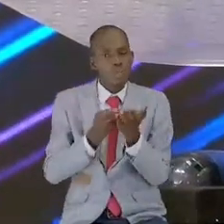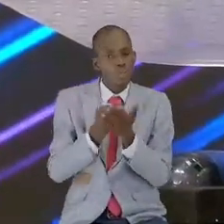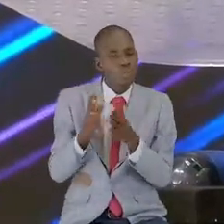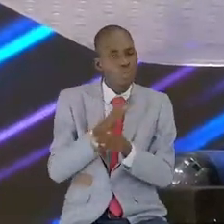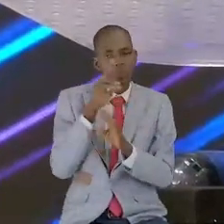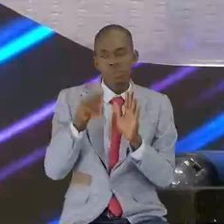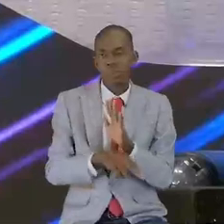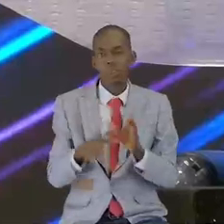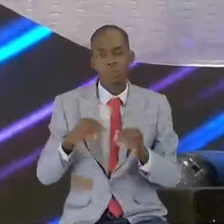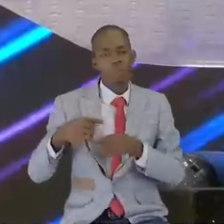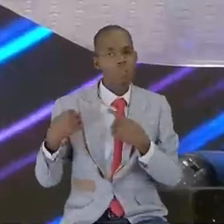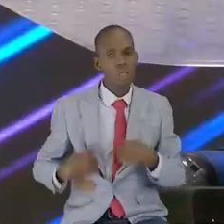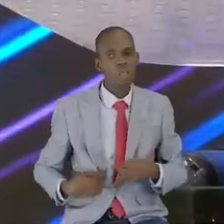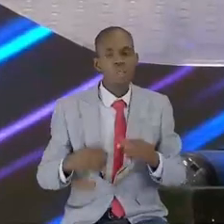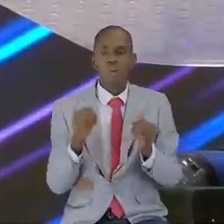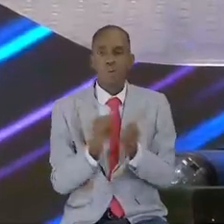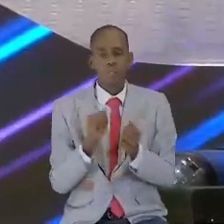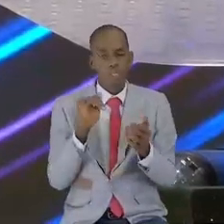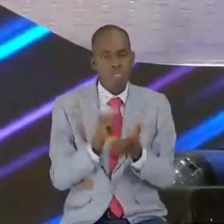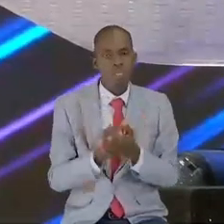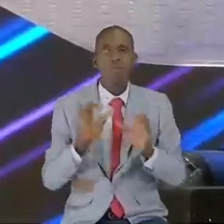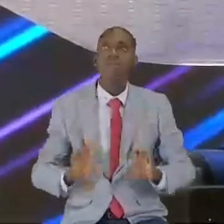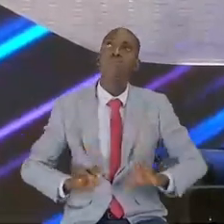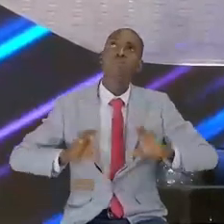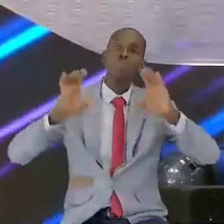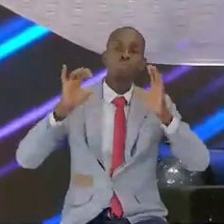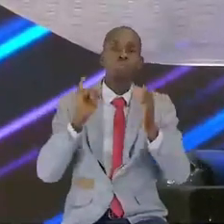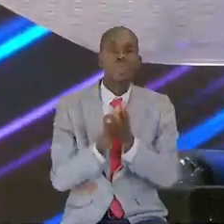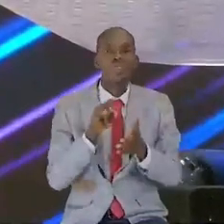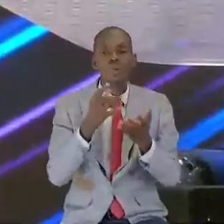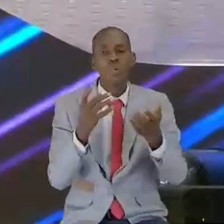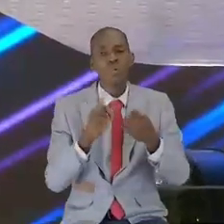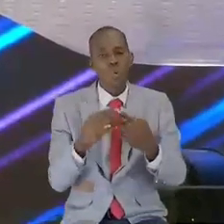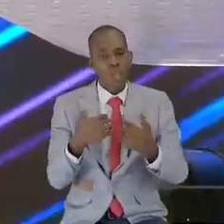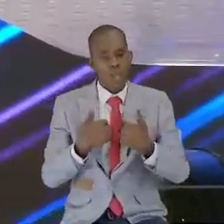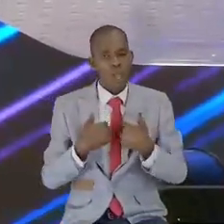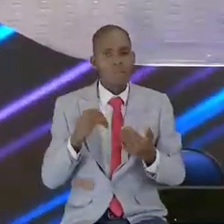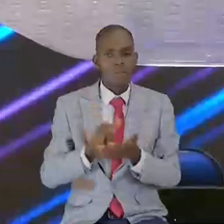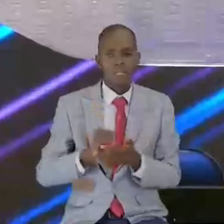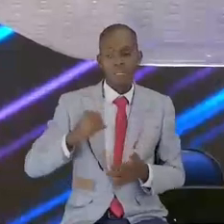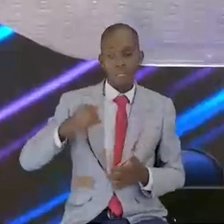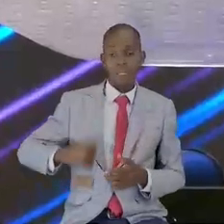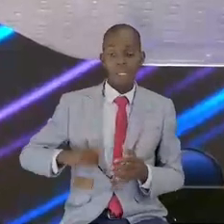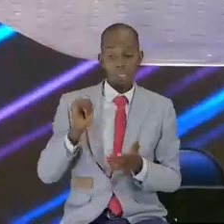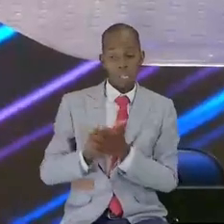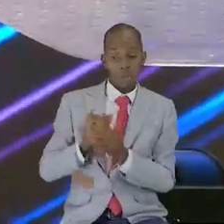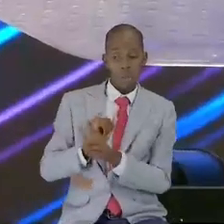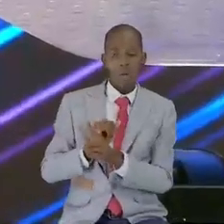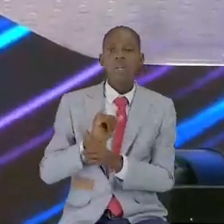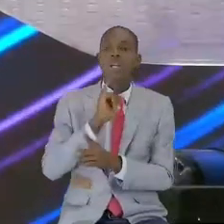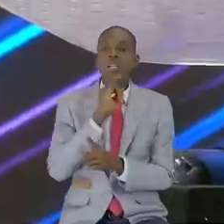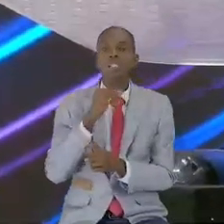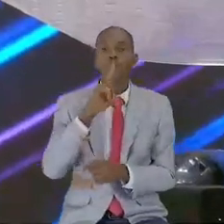avec consécration et avec conviction. Tu veux que ton cœur soit circoncis. Ça, c'est ça qui a